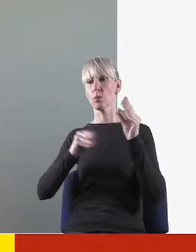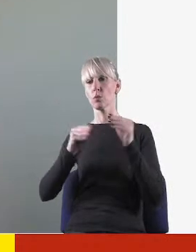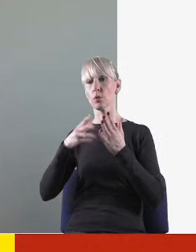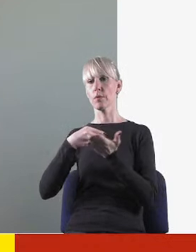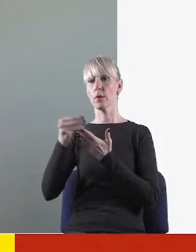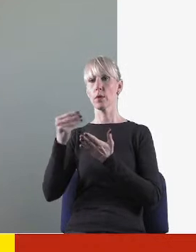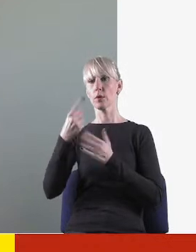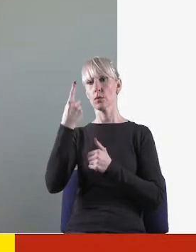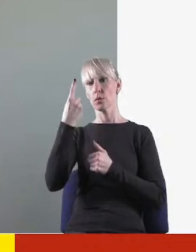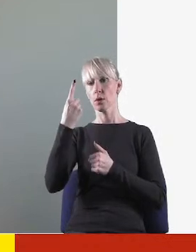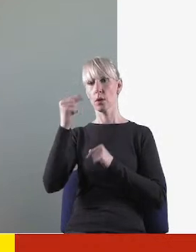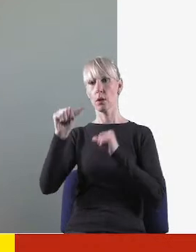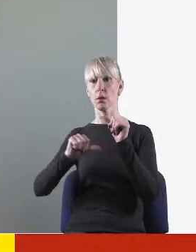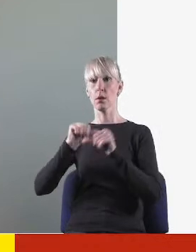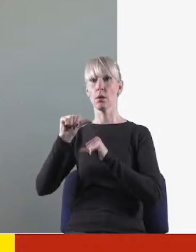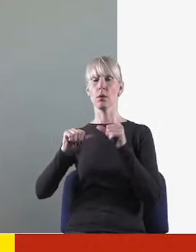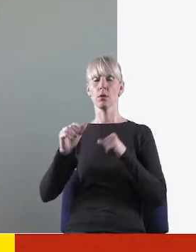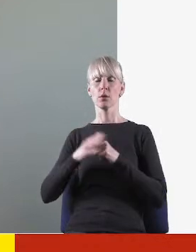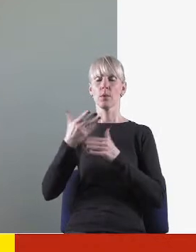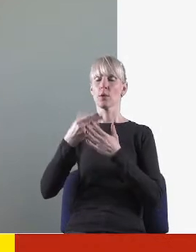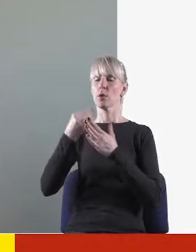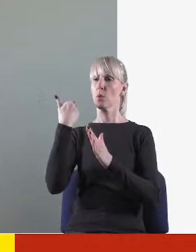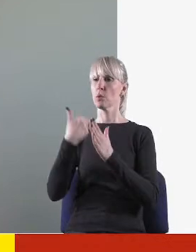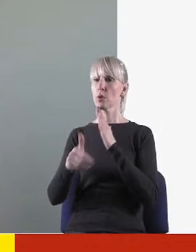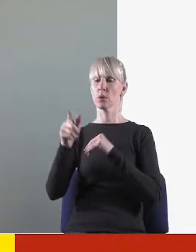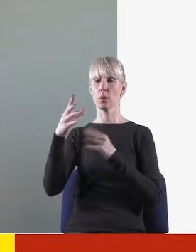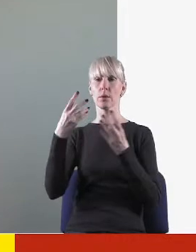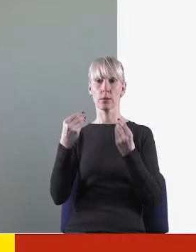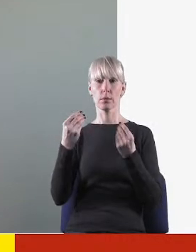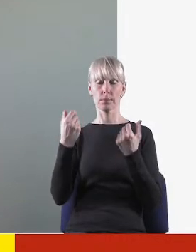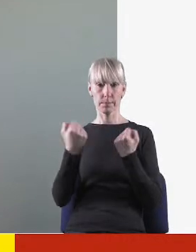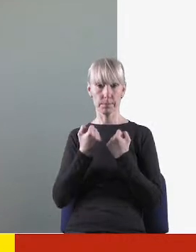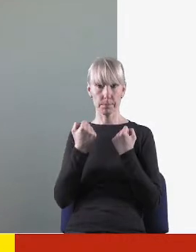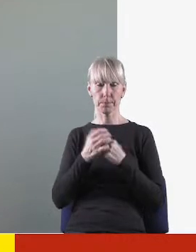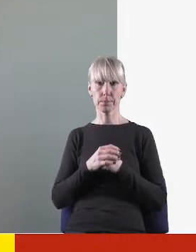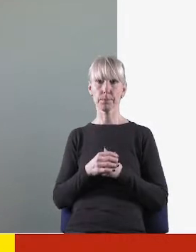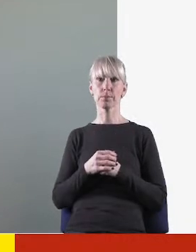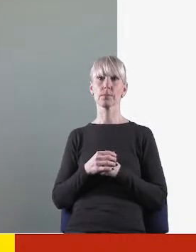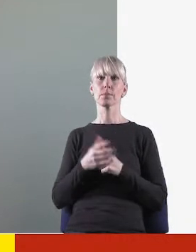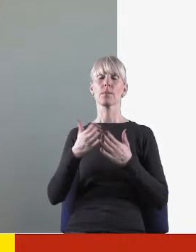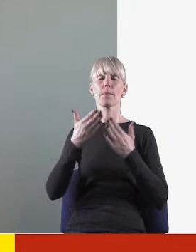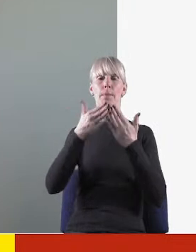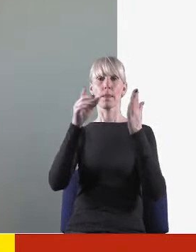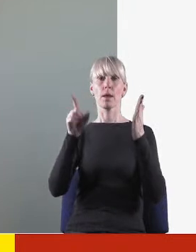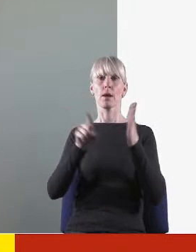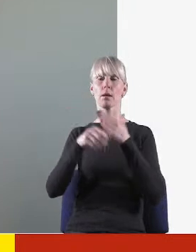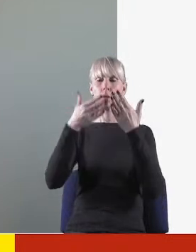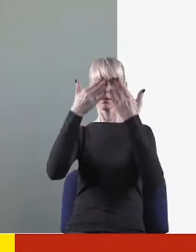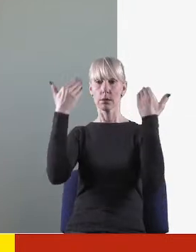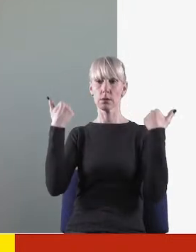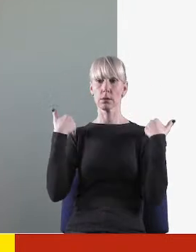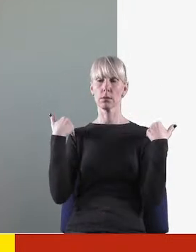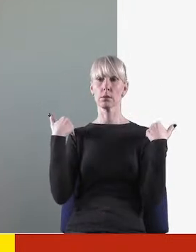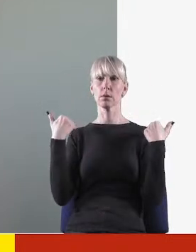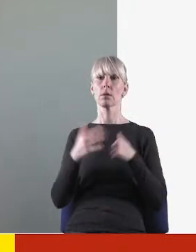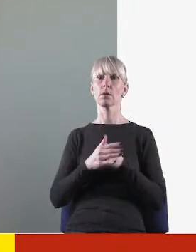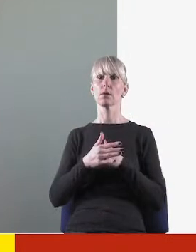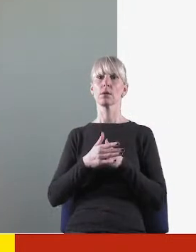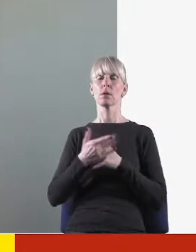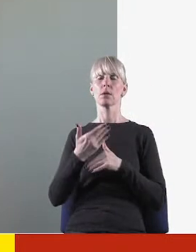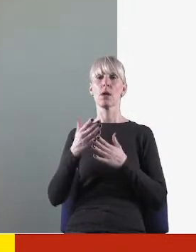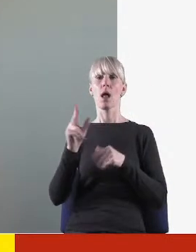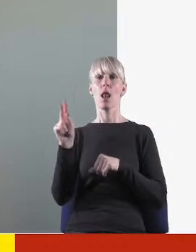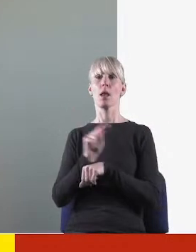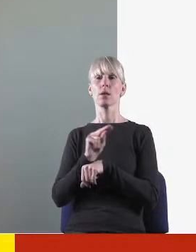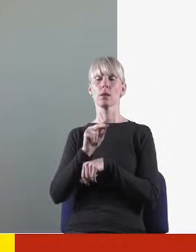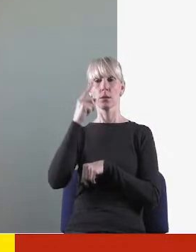to, żeby nie utracić tej kwoty, która jest przeznaczona na szpitale, na leczenie psychiatryczne,